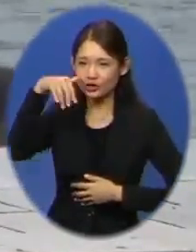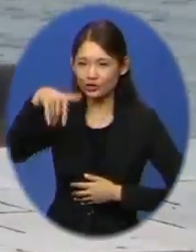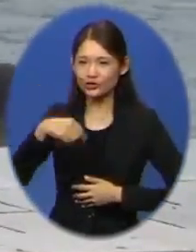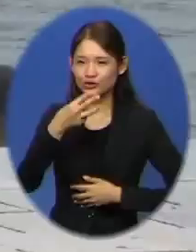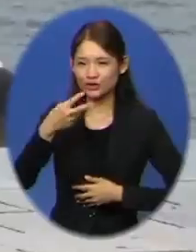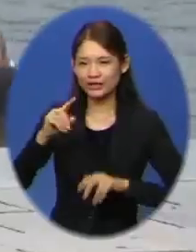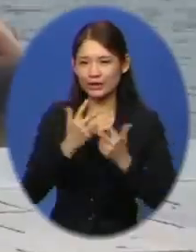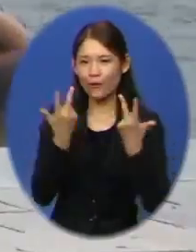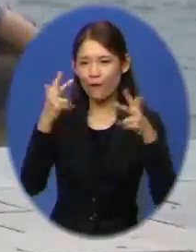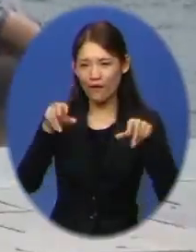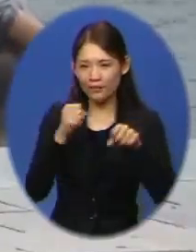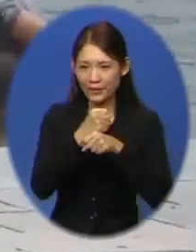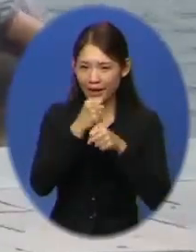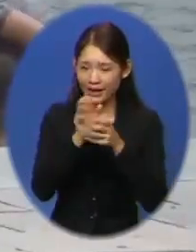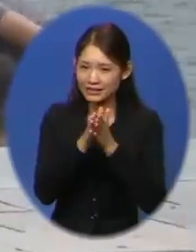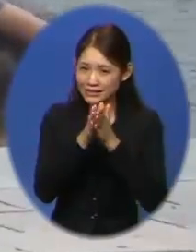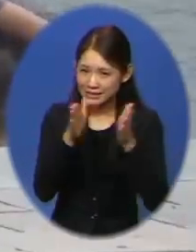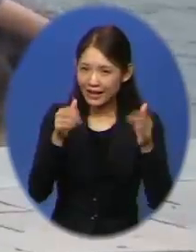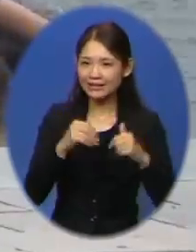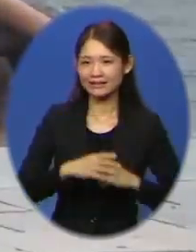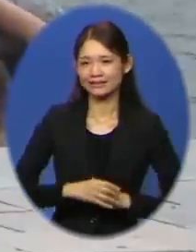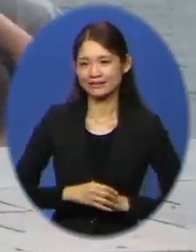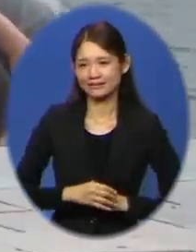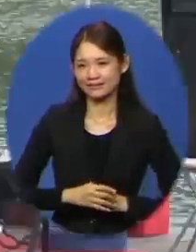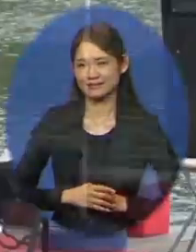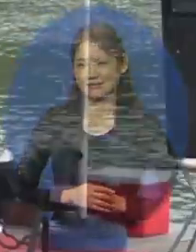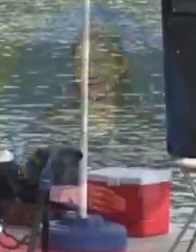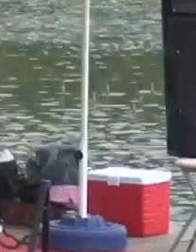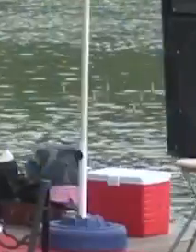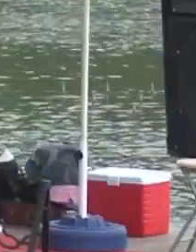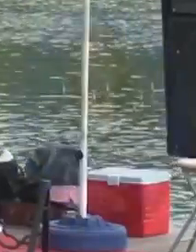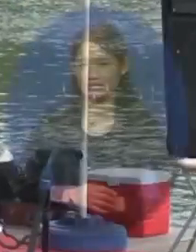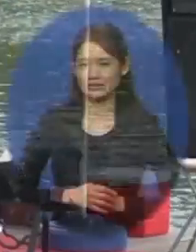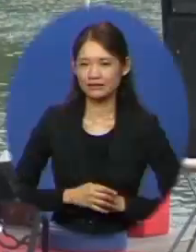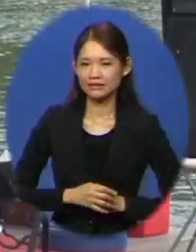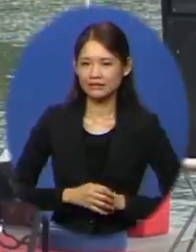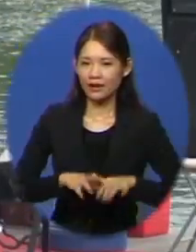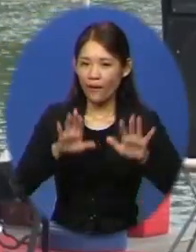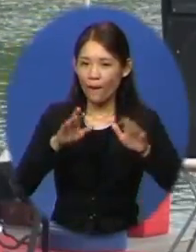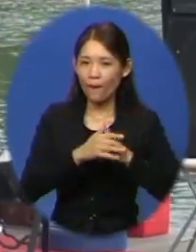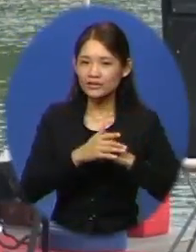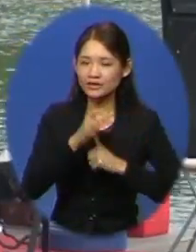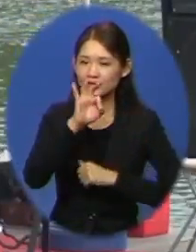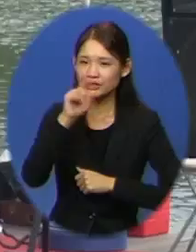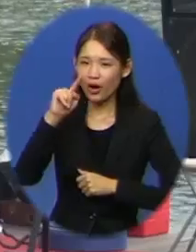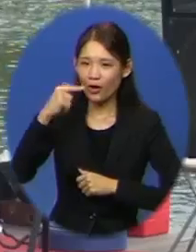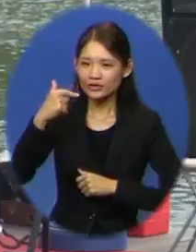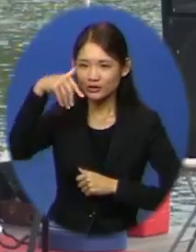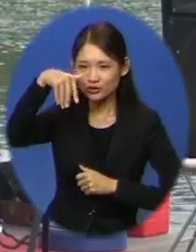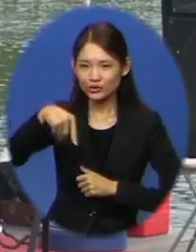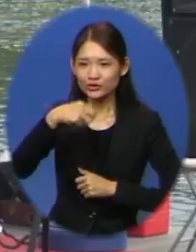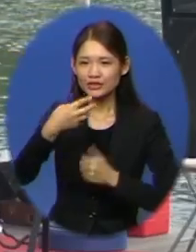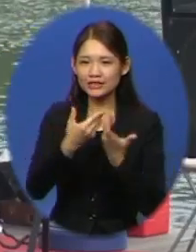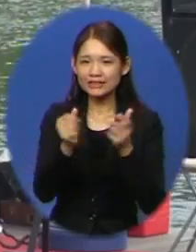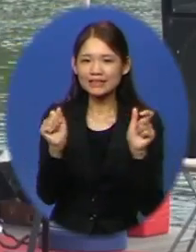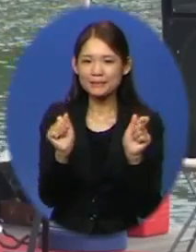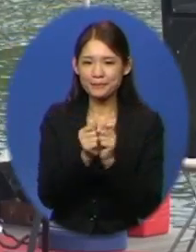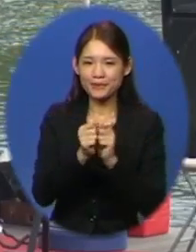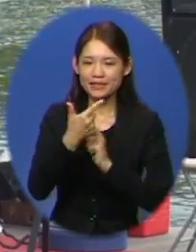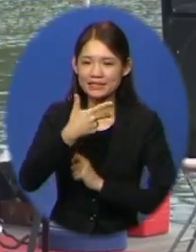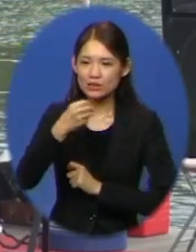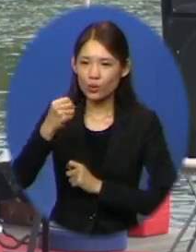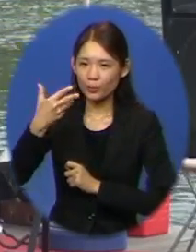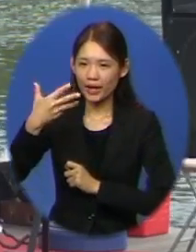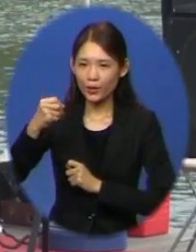공연을 시작으로 진행되었습니다. 오늘 연출이 팀이 부를 노래는 7080